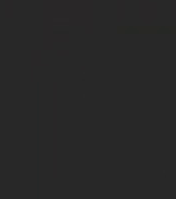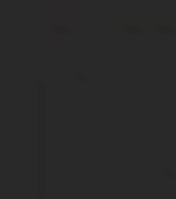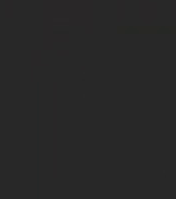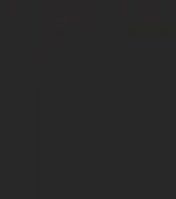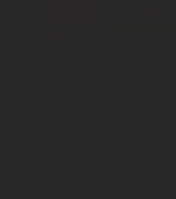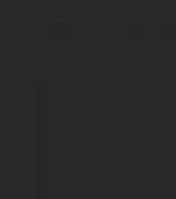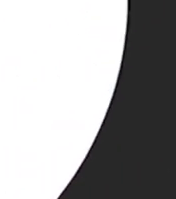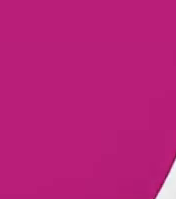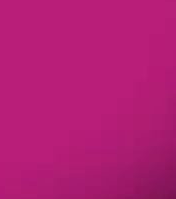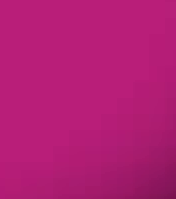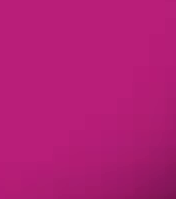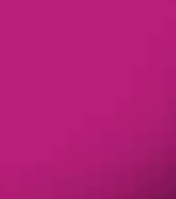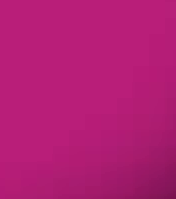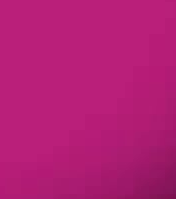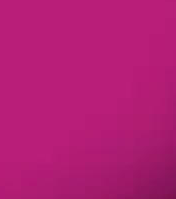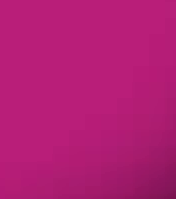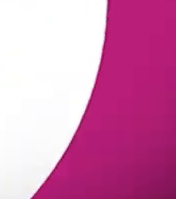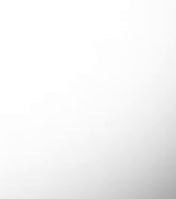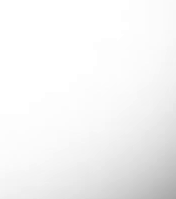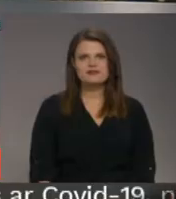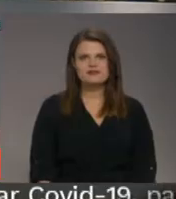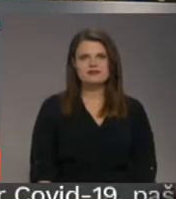Re, viss ēters ir te!